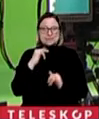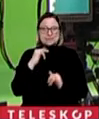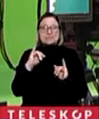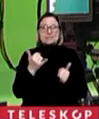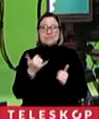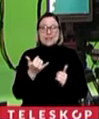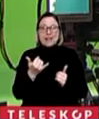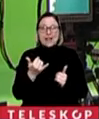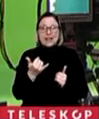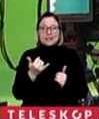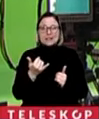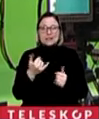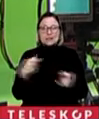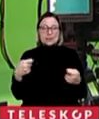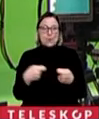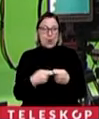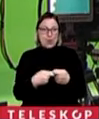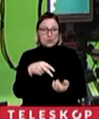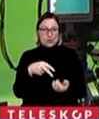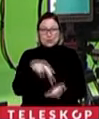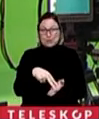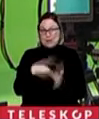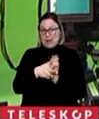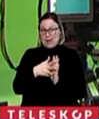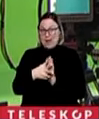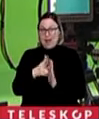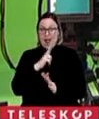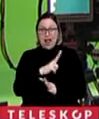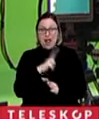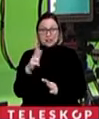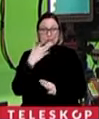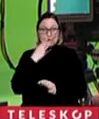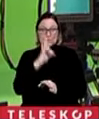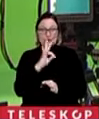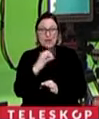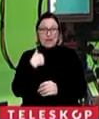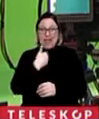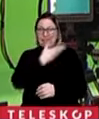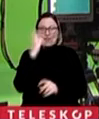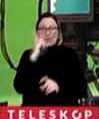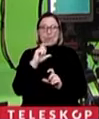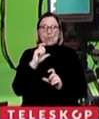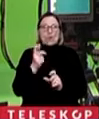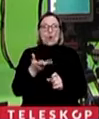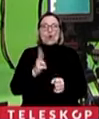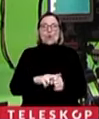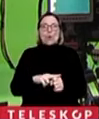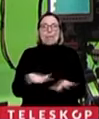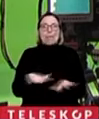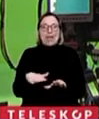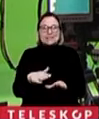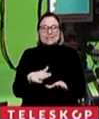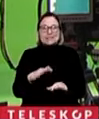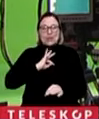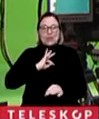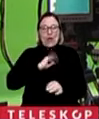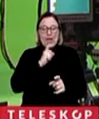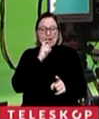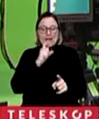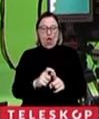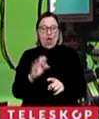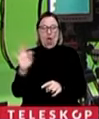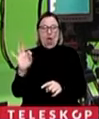kiedy wspólnie stoimy przed kamerą i każdy mówi swoją frazę, to ja nie mam bladego pojęcia, w którym miejscu swojej frazy ona